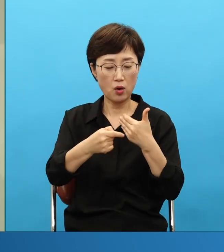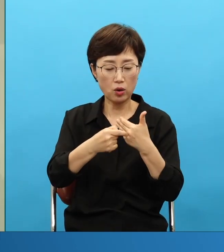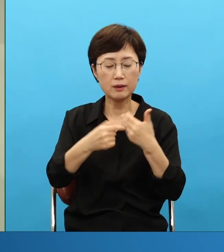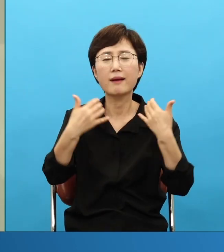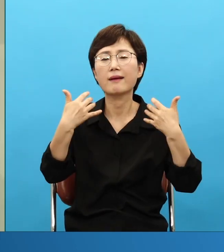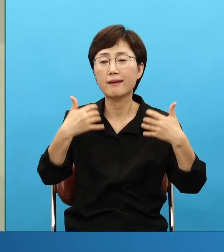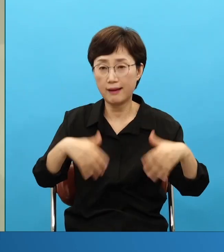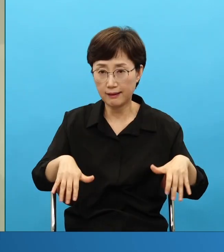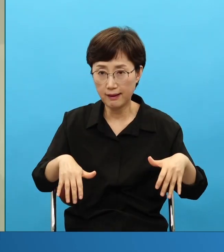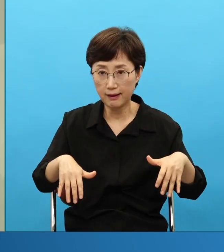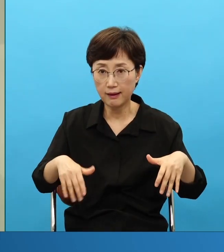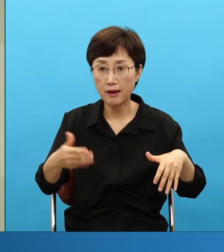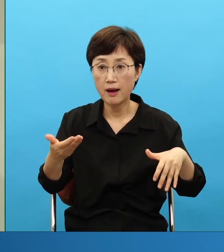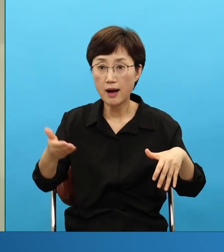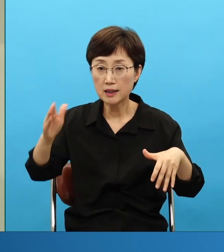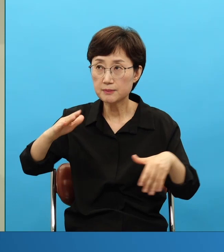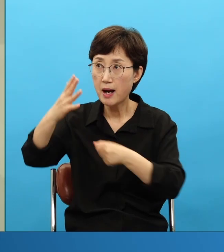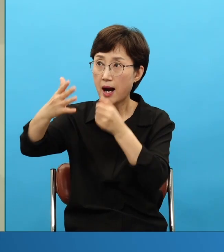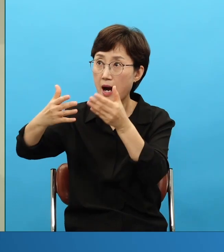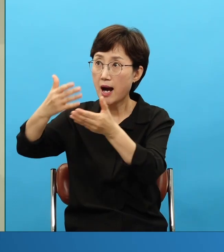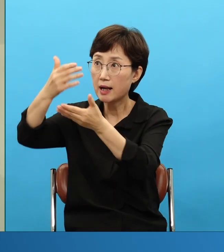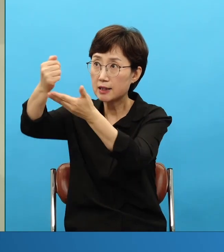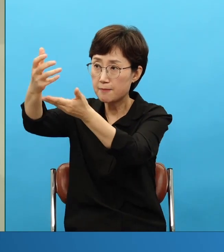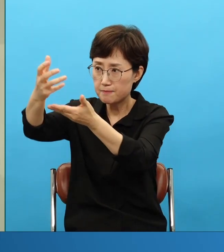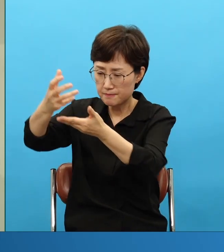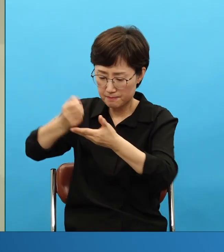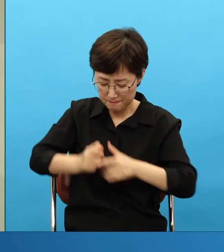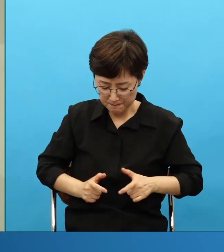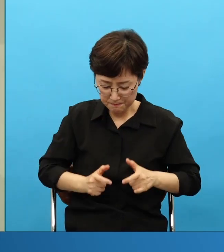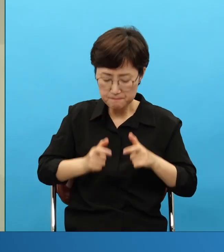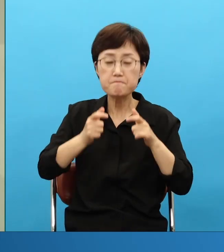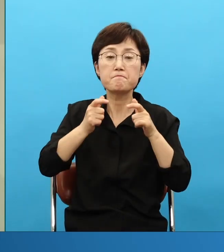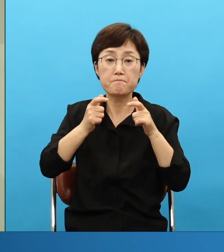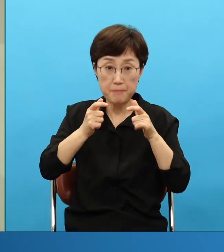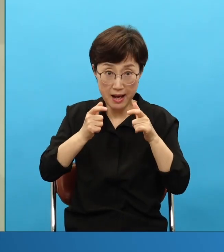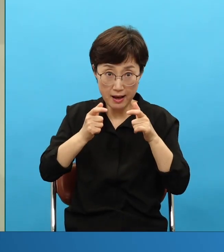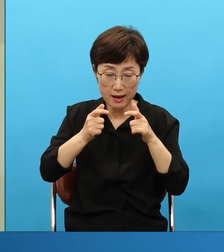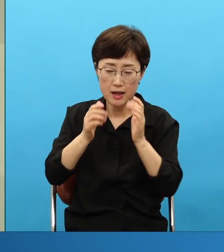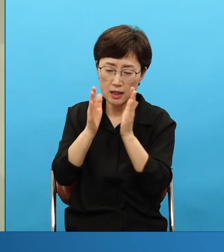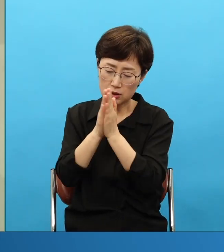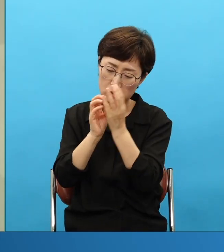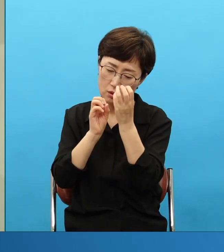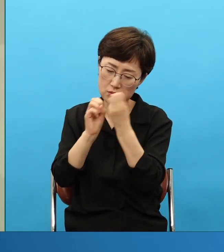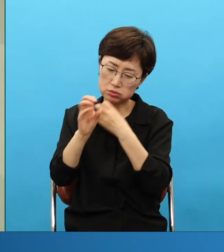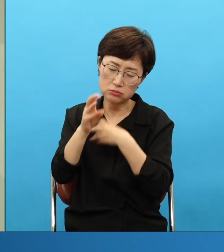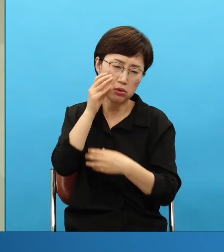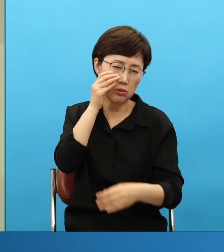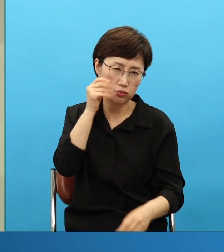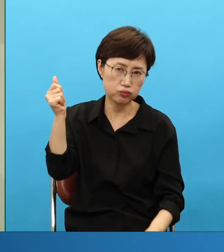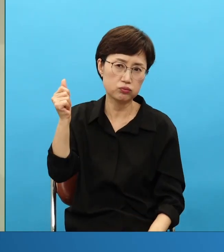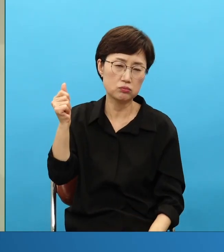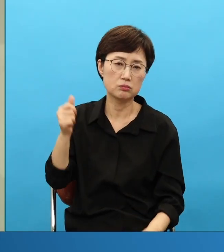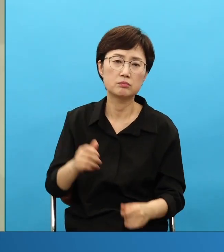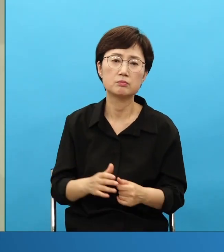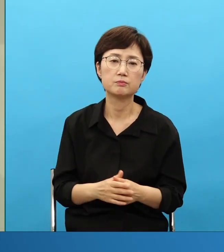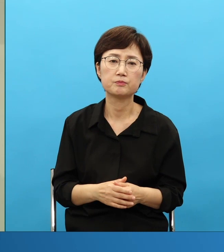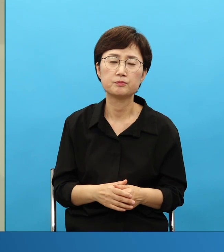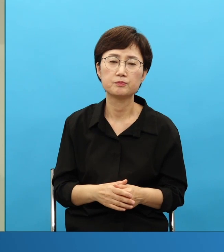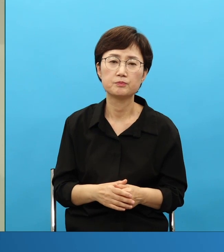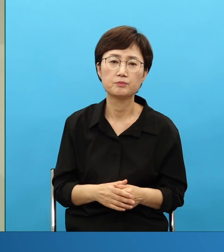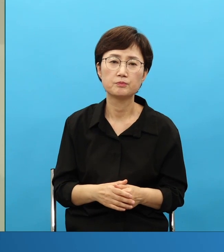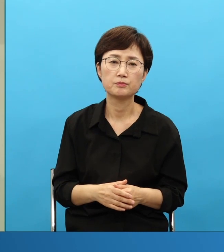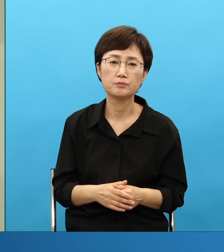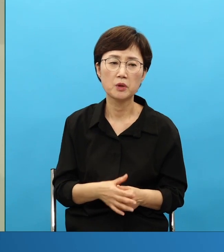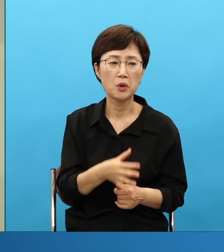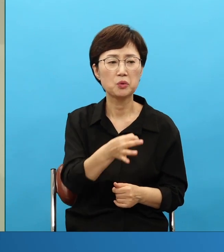그때부터 모든 응답은 No 시작됩니다. matter how weak you may be, if you raise the absolute that God truly desires, that's when all the answers begin. 뭐